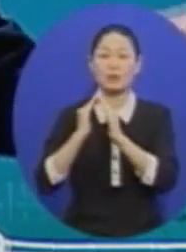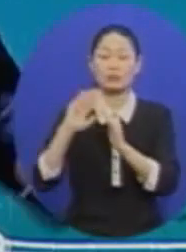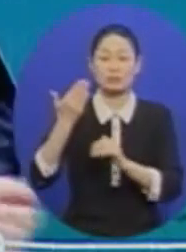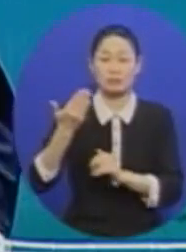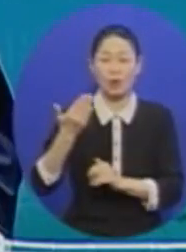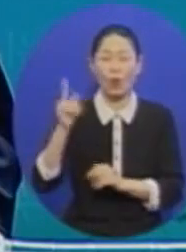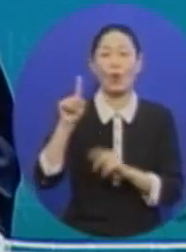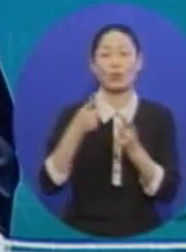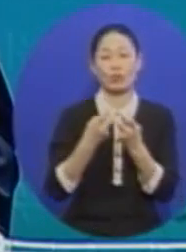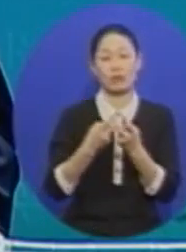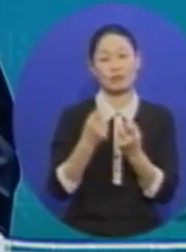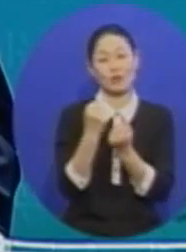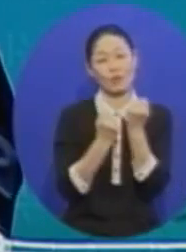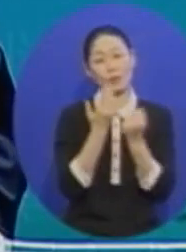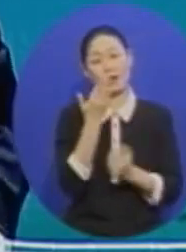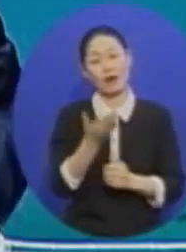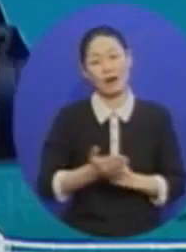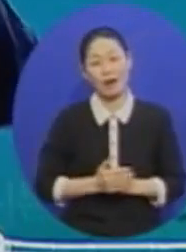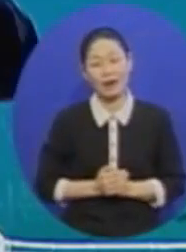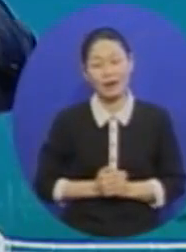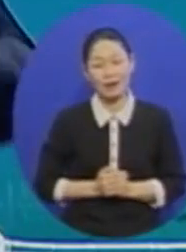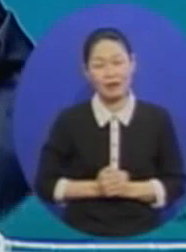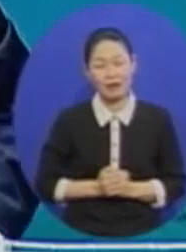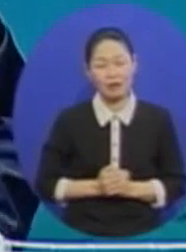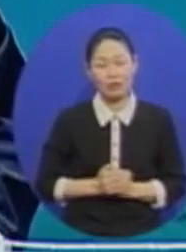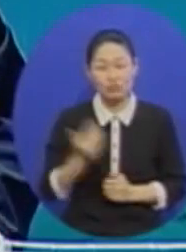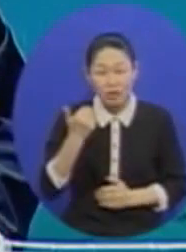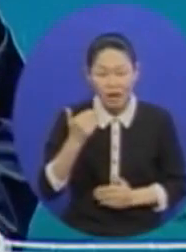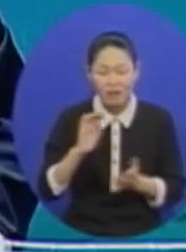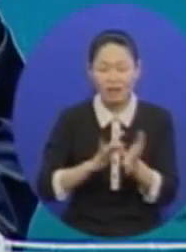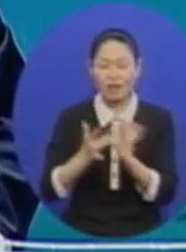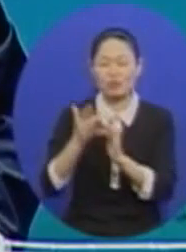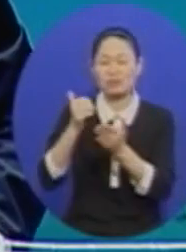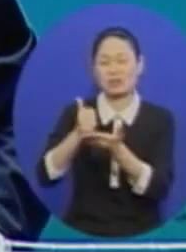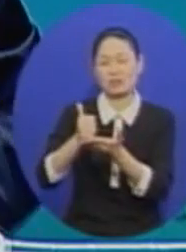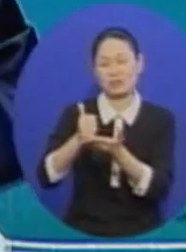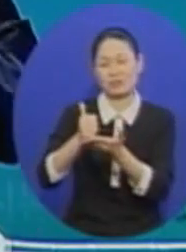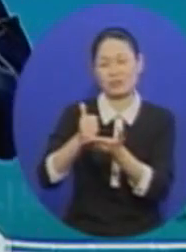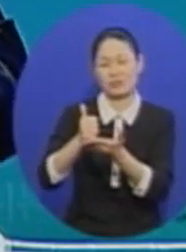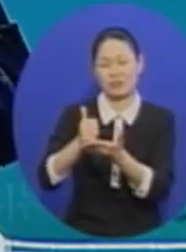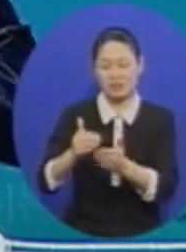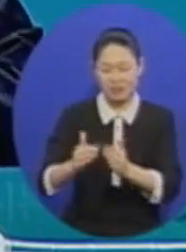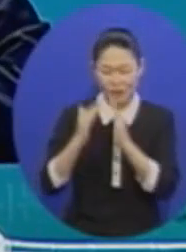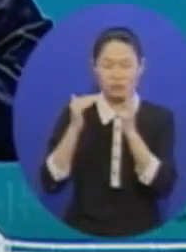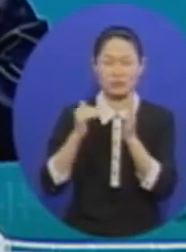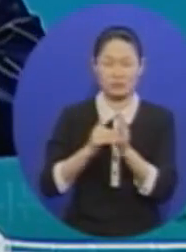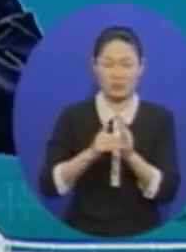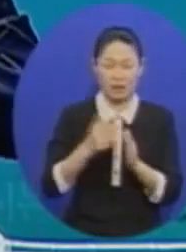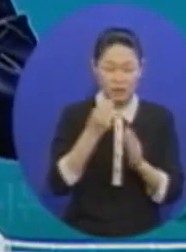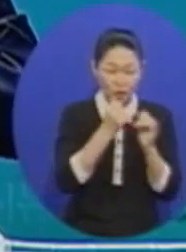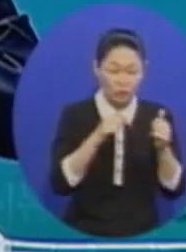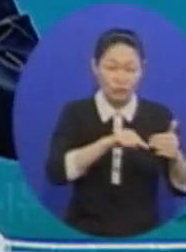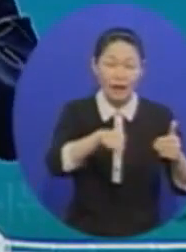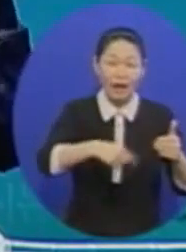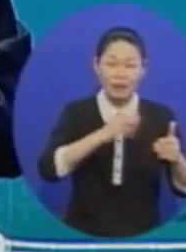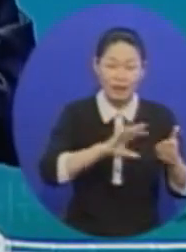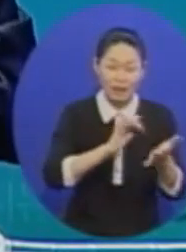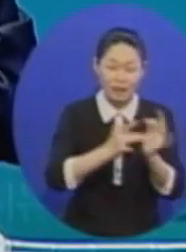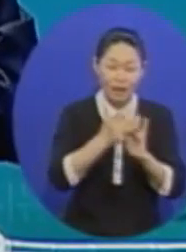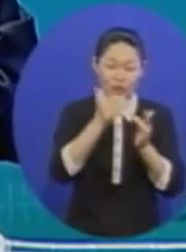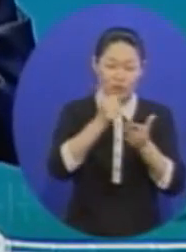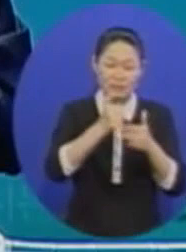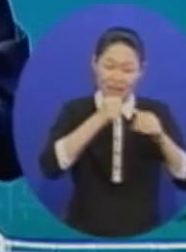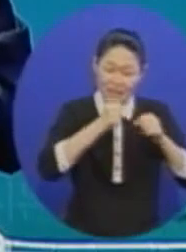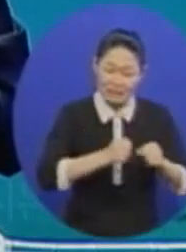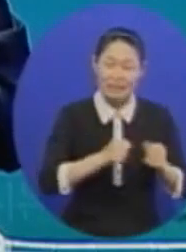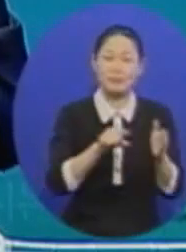어떻게 설명을 해야 되지요 예수님이 하신 거에요 성도들 안에 예수님이